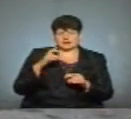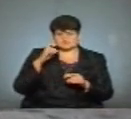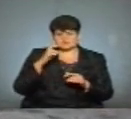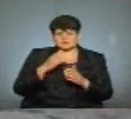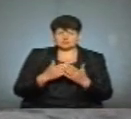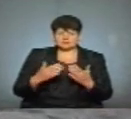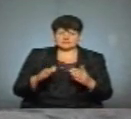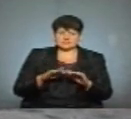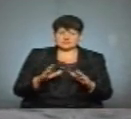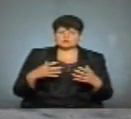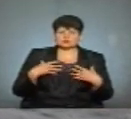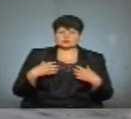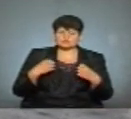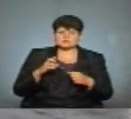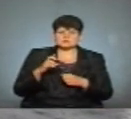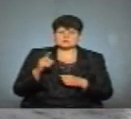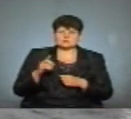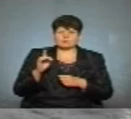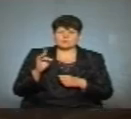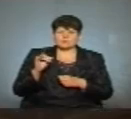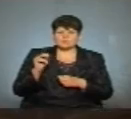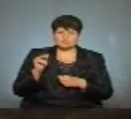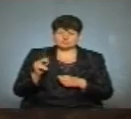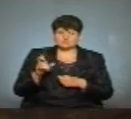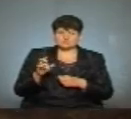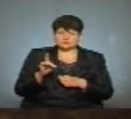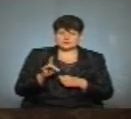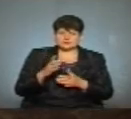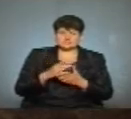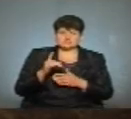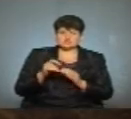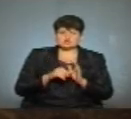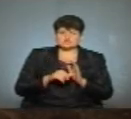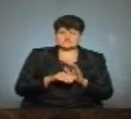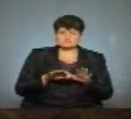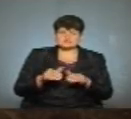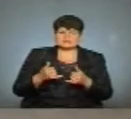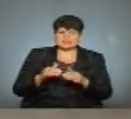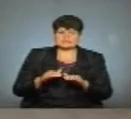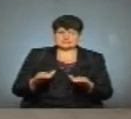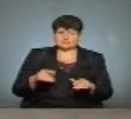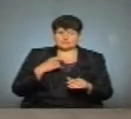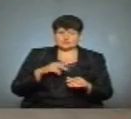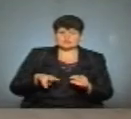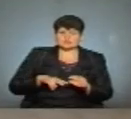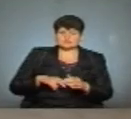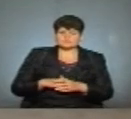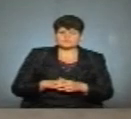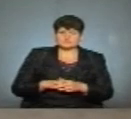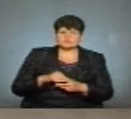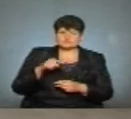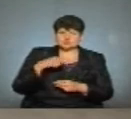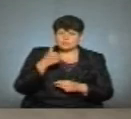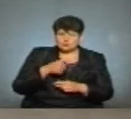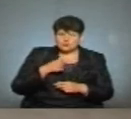дитячому оздоровчому комплексі «Збрущ» в селищі Скала-Подільська Борщівського району є 160 місць для дітей, каже директорка Марія Лихо. Цього року,